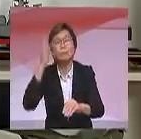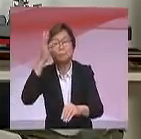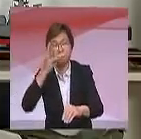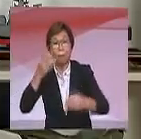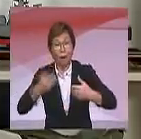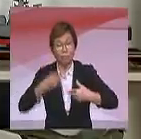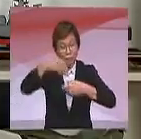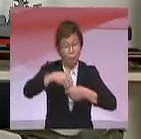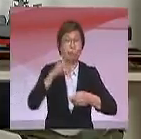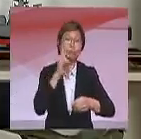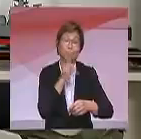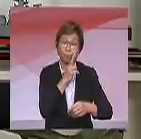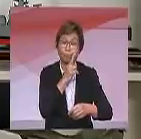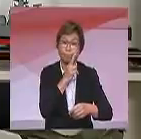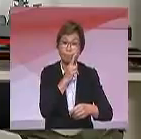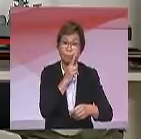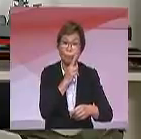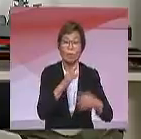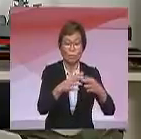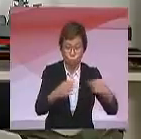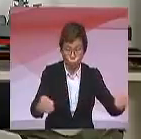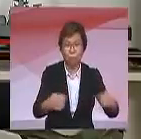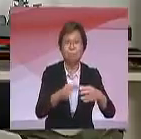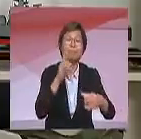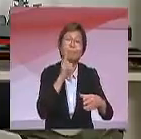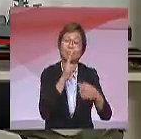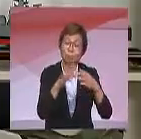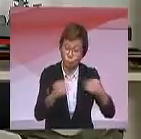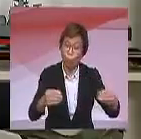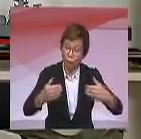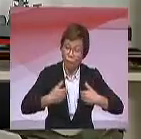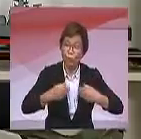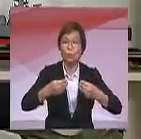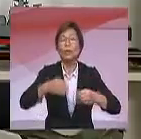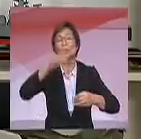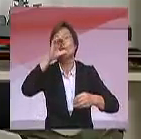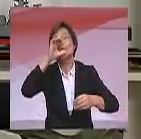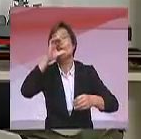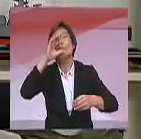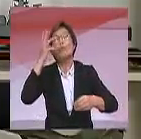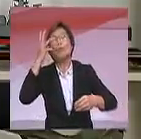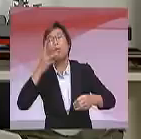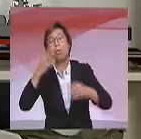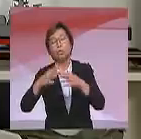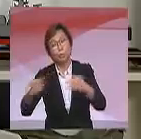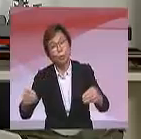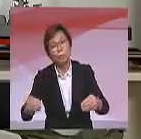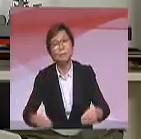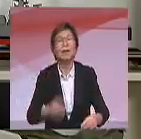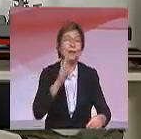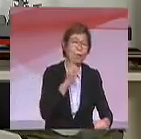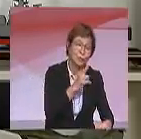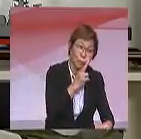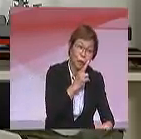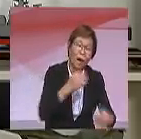Ya, ada minuman keras Jepun lah yang dijual di dalam restoran. Tapi ianya restoran, tapi ada